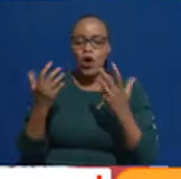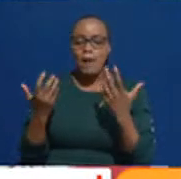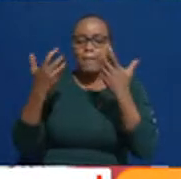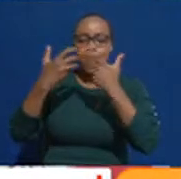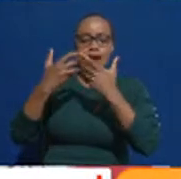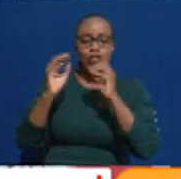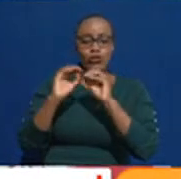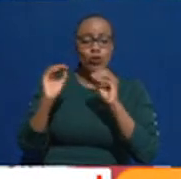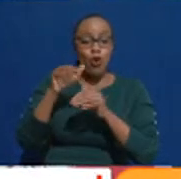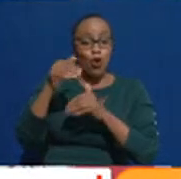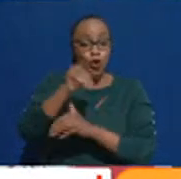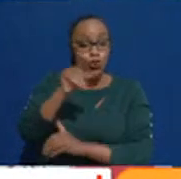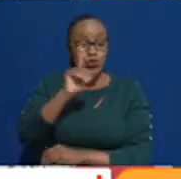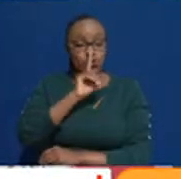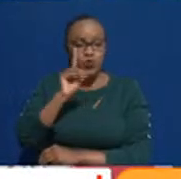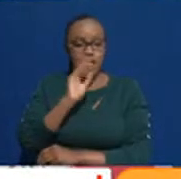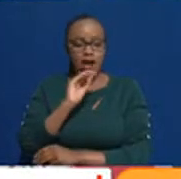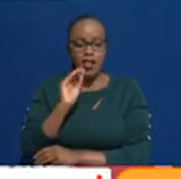you are not sure